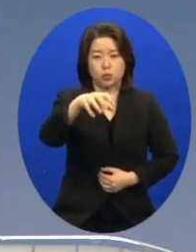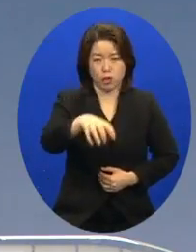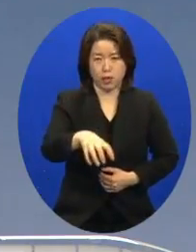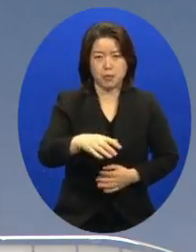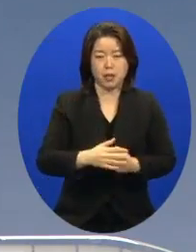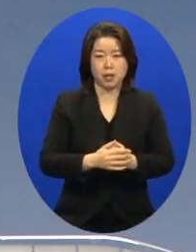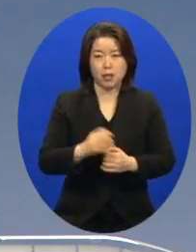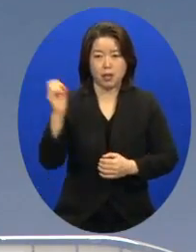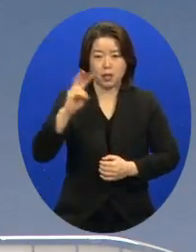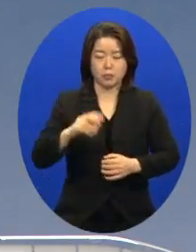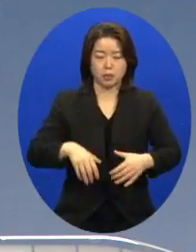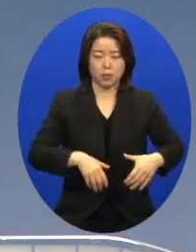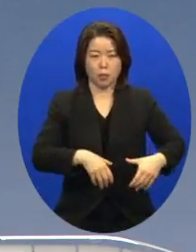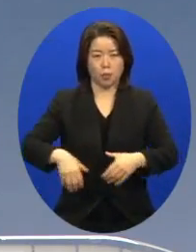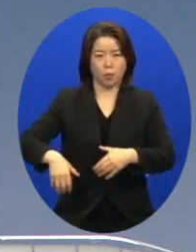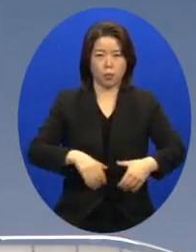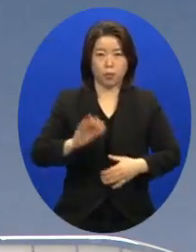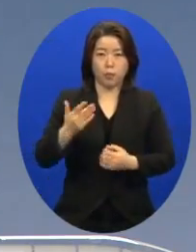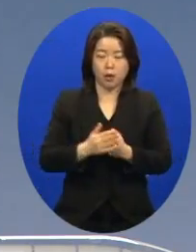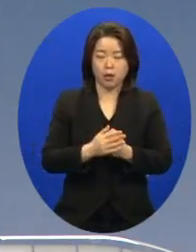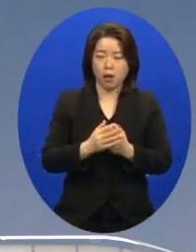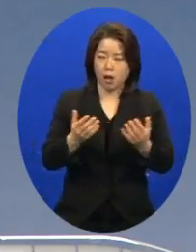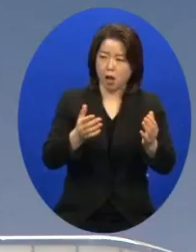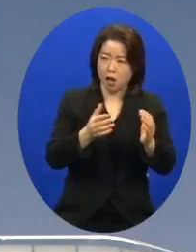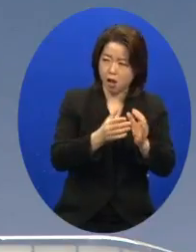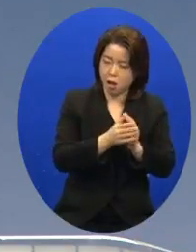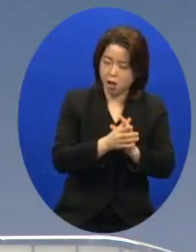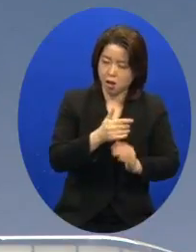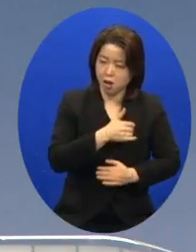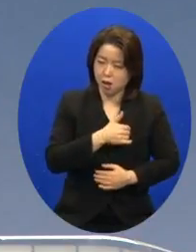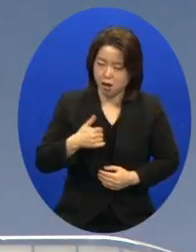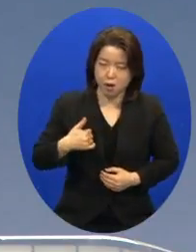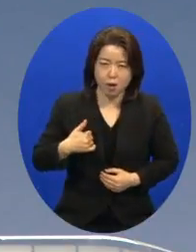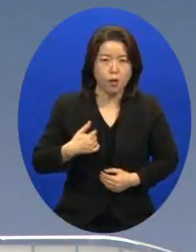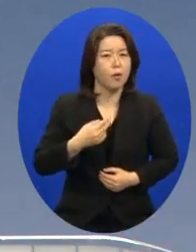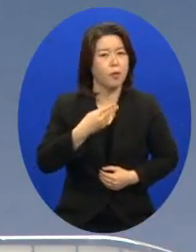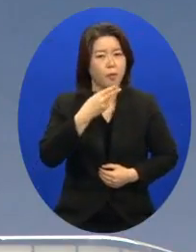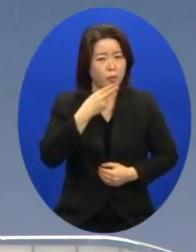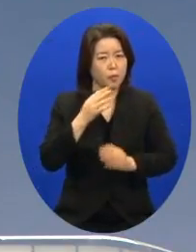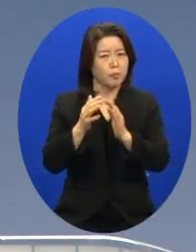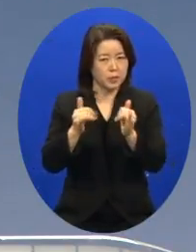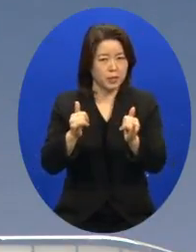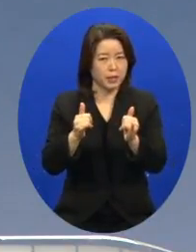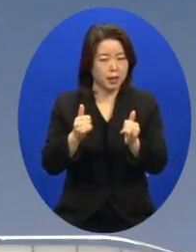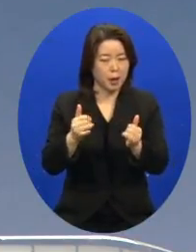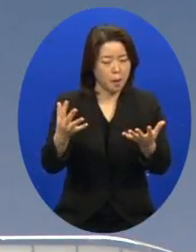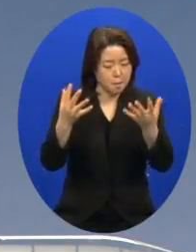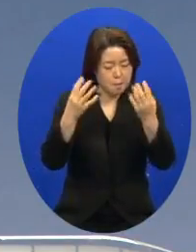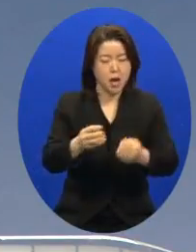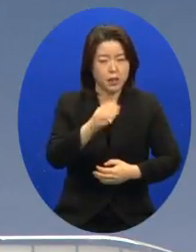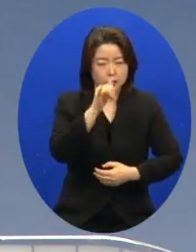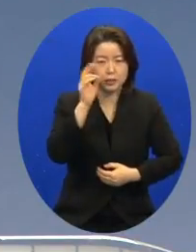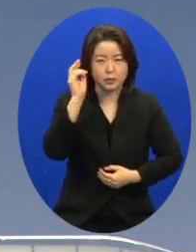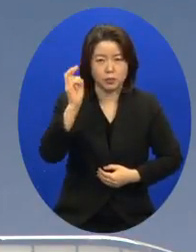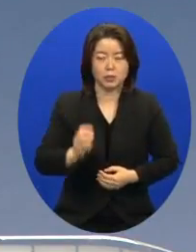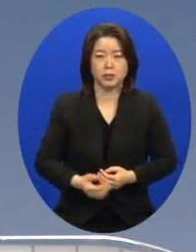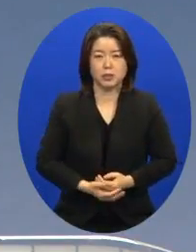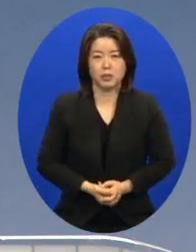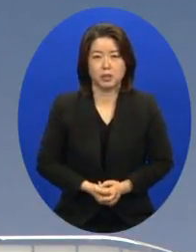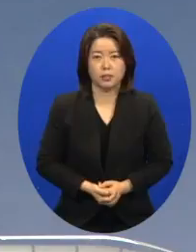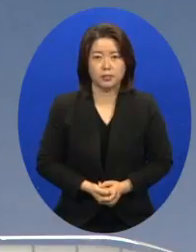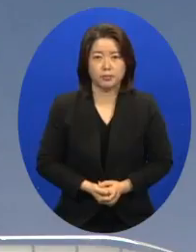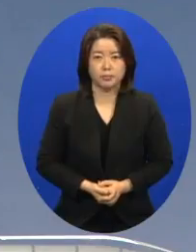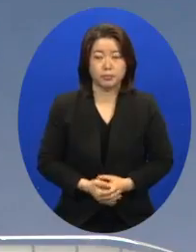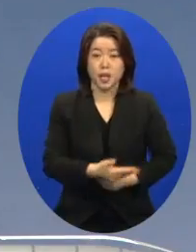갑자기 주저하게 되고 아멘 할 자신이 없어지는 분들이 상당히 많이 있을 겁니다